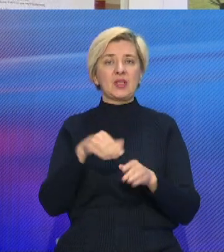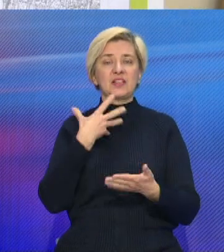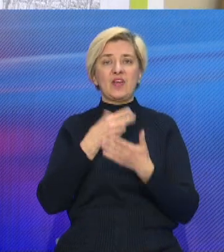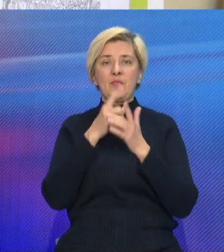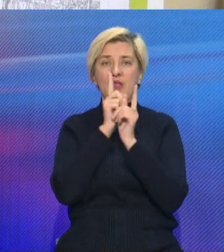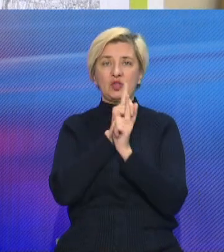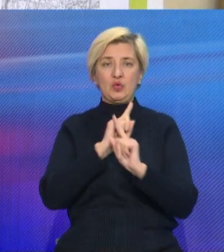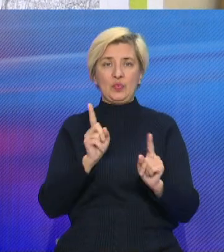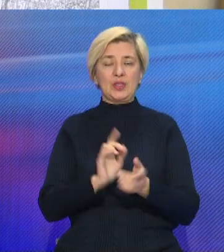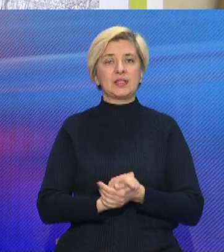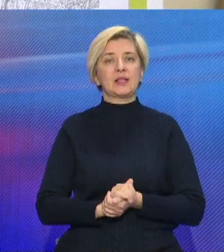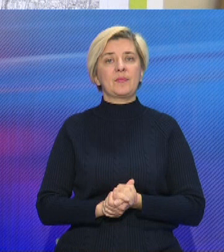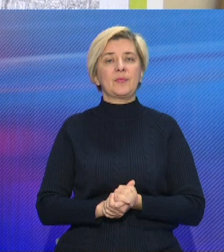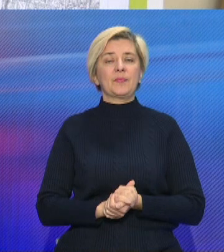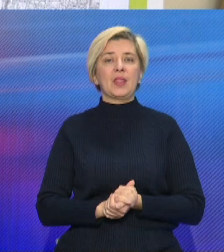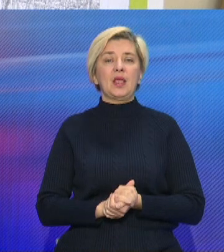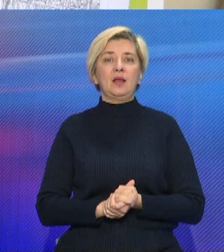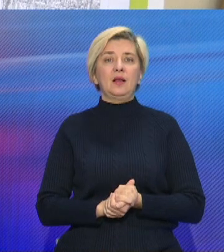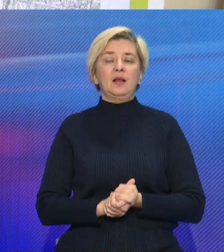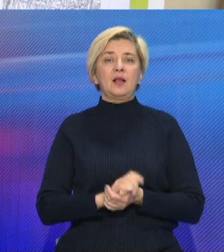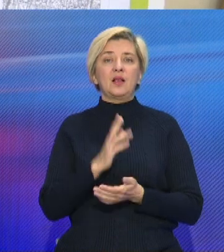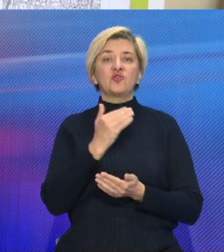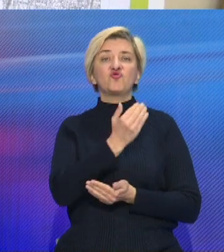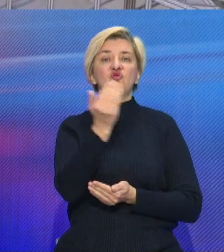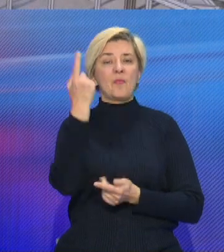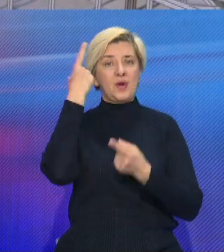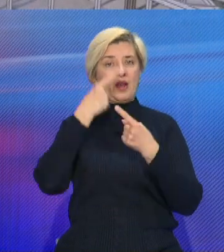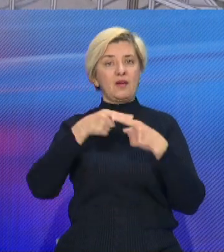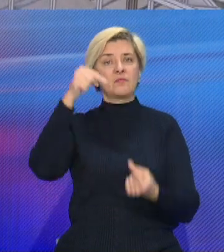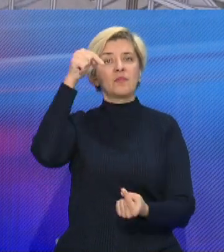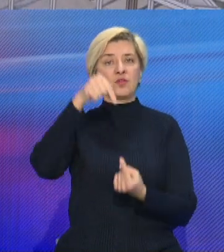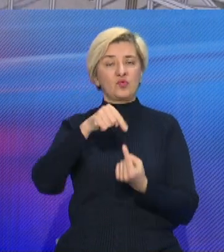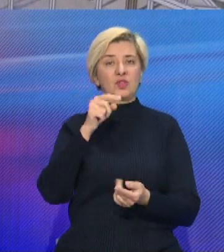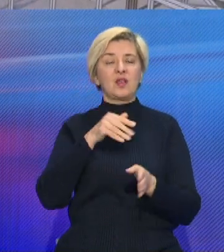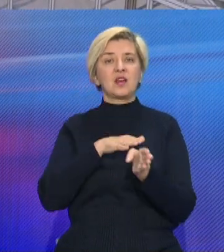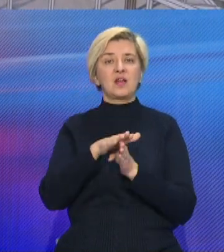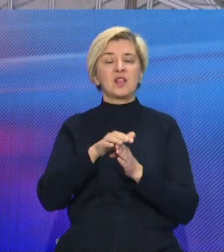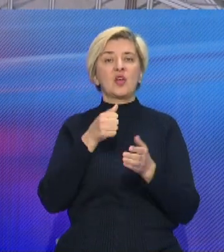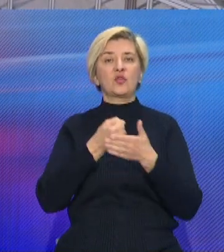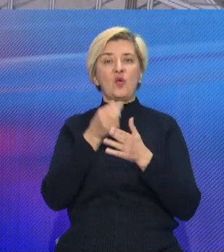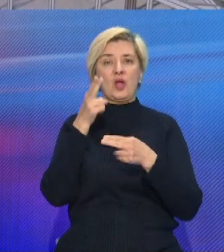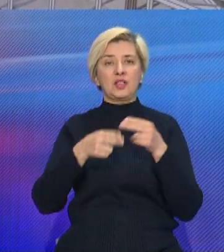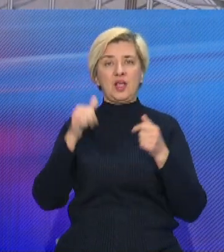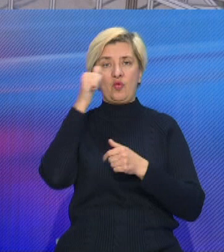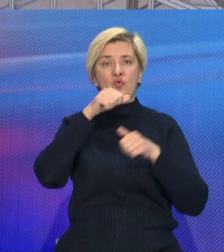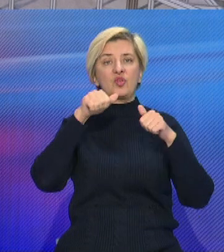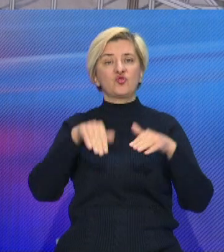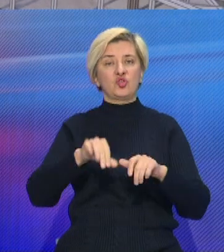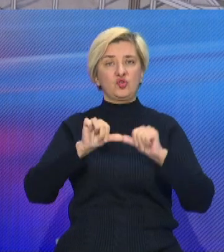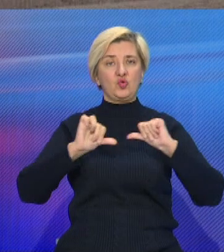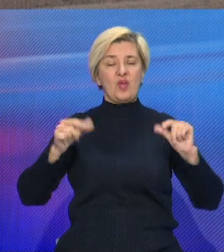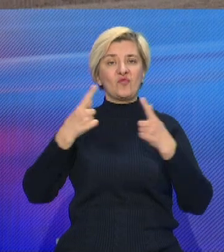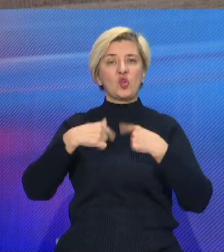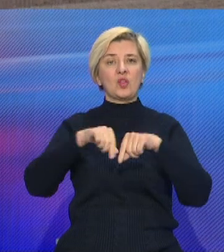рельеф. Чый праект прызнаюць вартым рэалізацыі, да канца года павінна вызначыць журы, у склад якога ўваходзяць